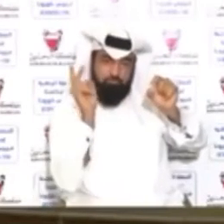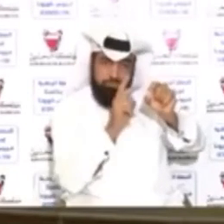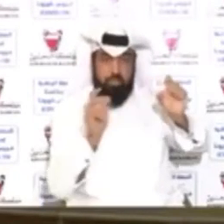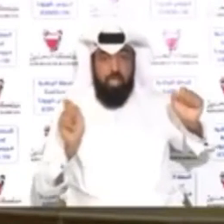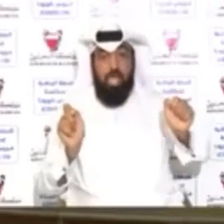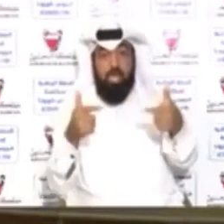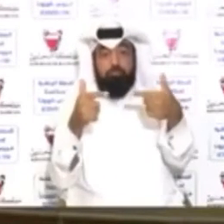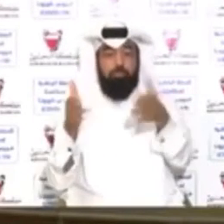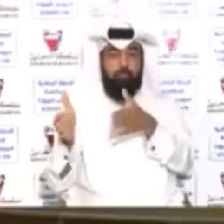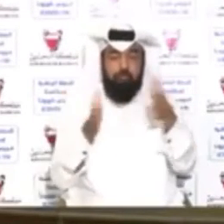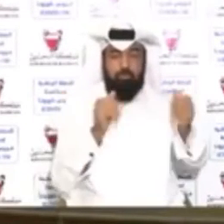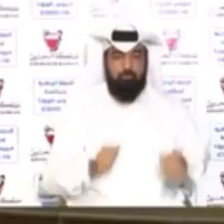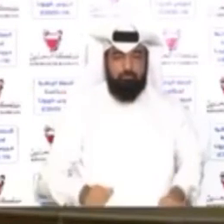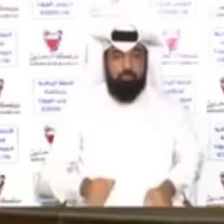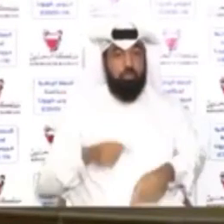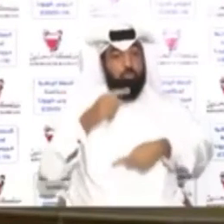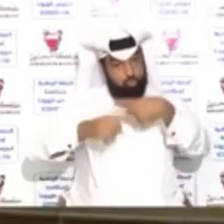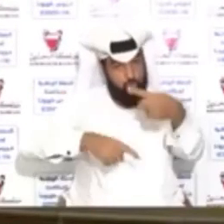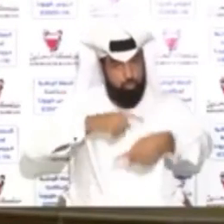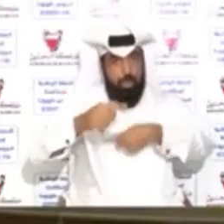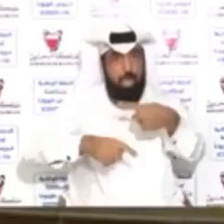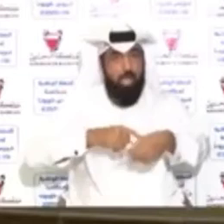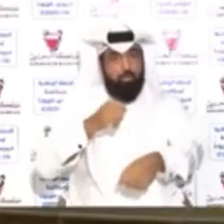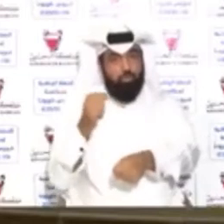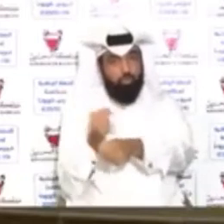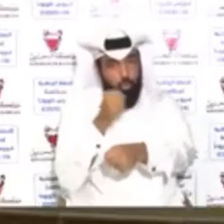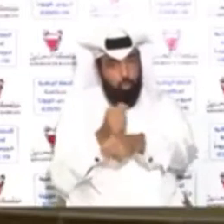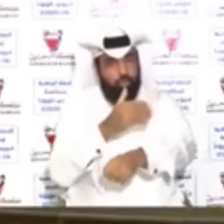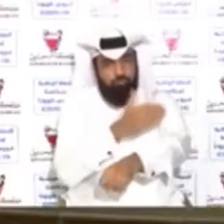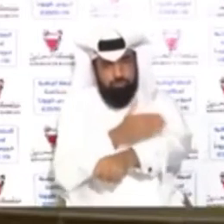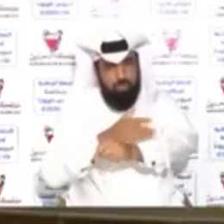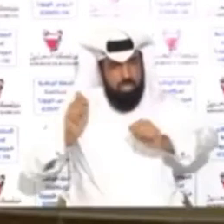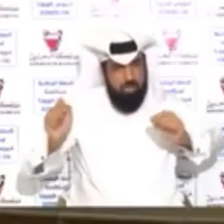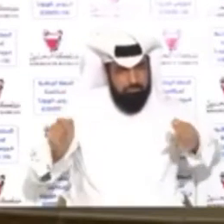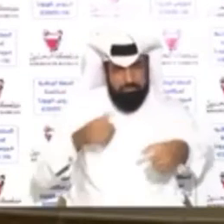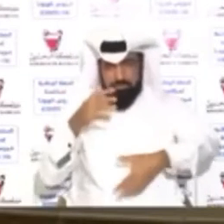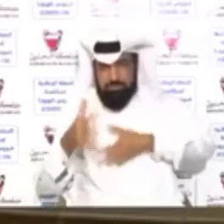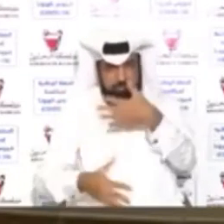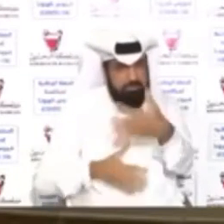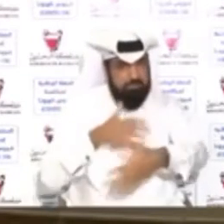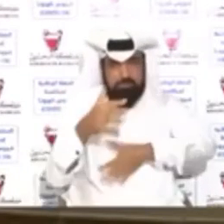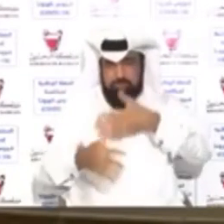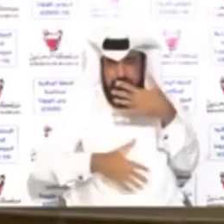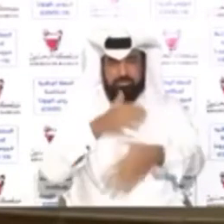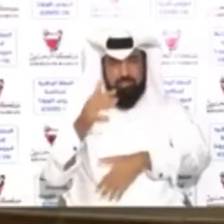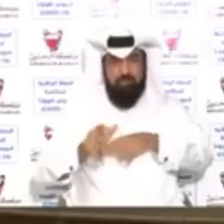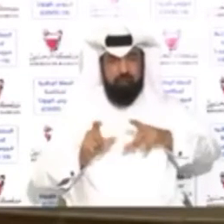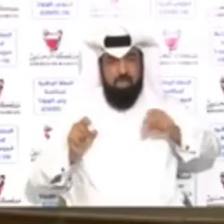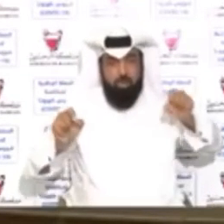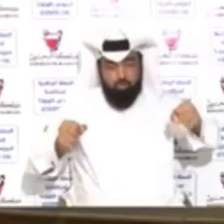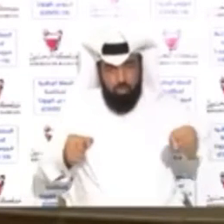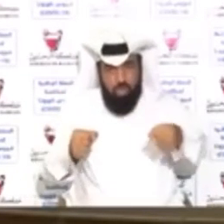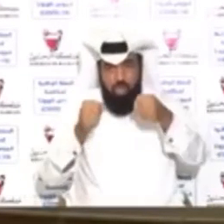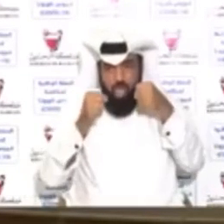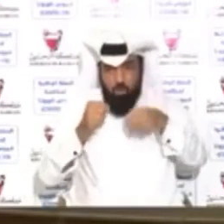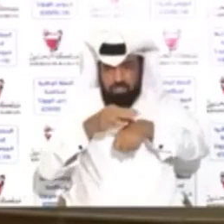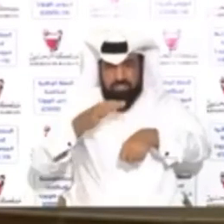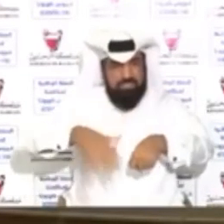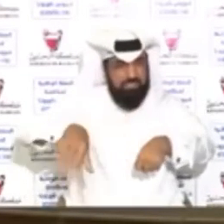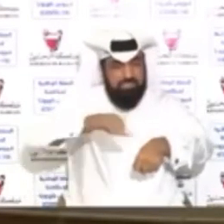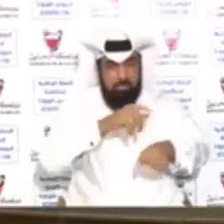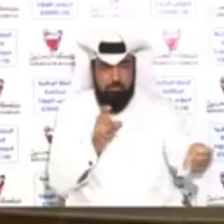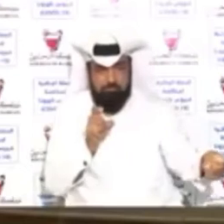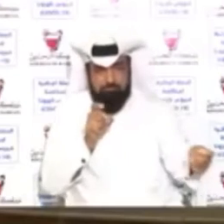ذلك يأتي استمراراً للجهود الوطنية للتصدي لفيروس كورونا COVID-19 والتعامل بكفاءة ومرونة